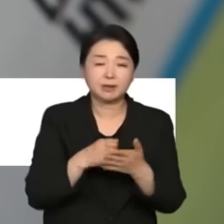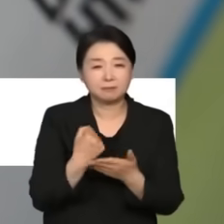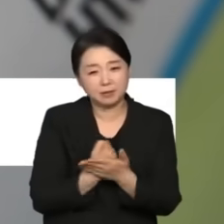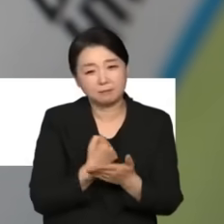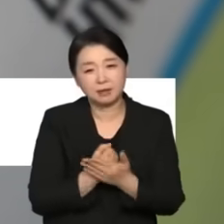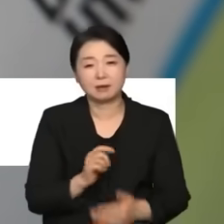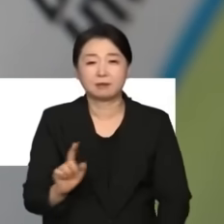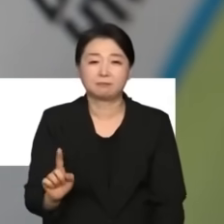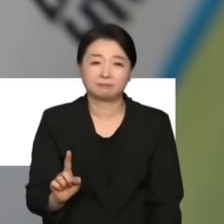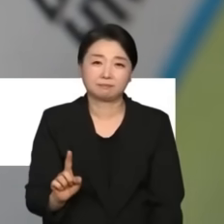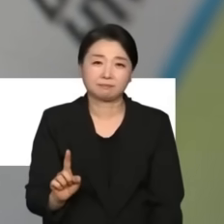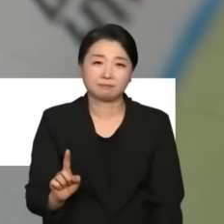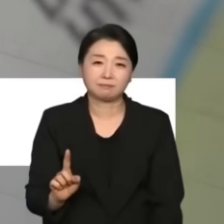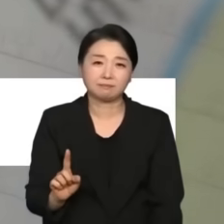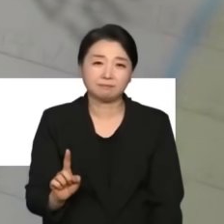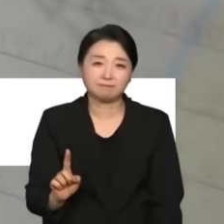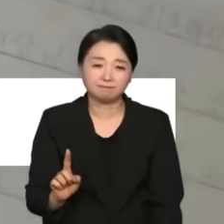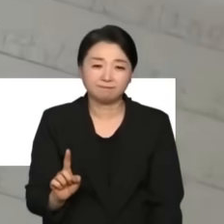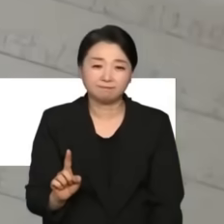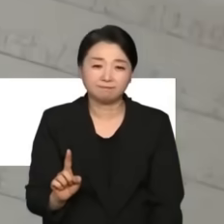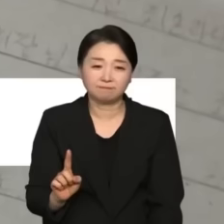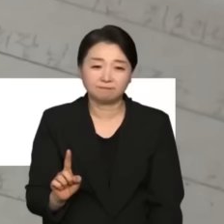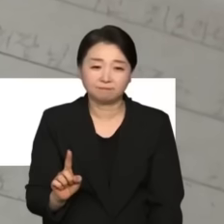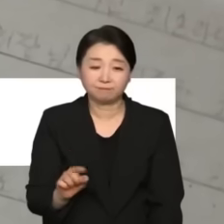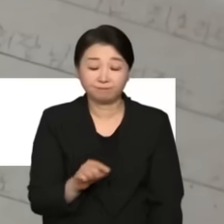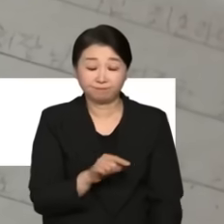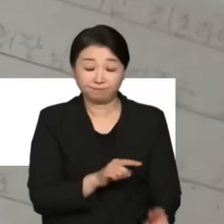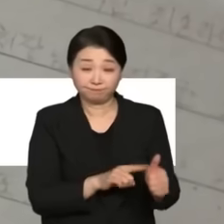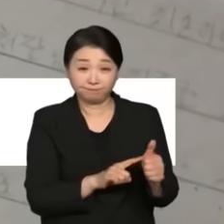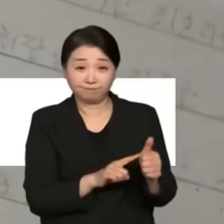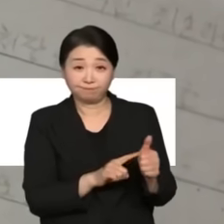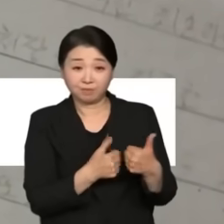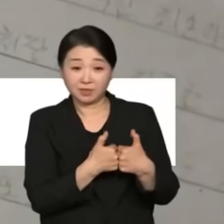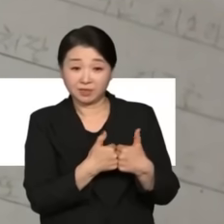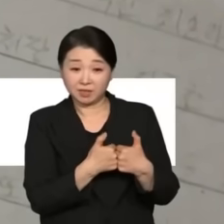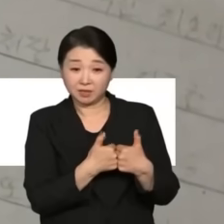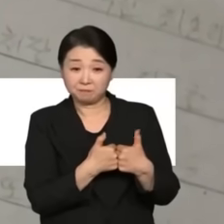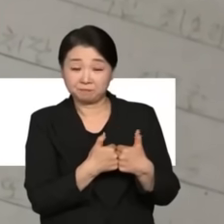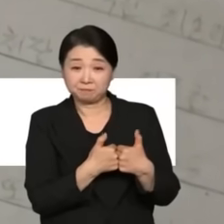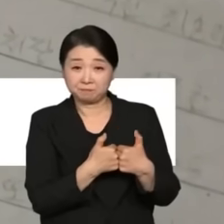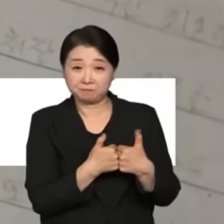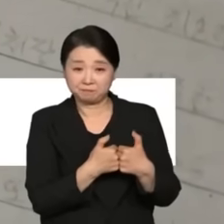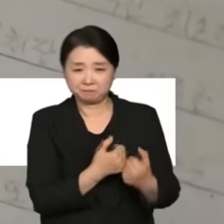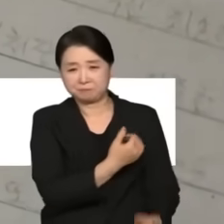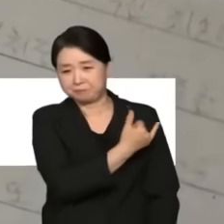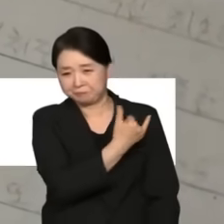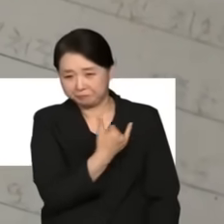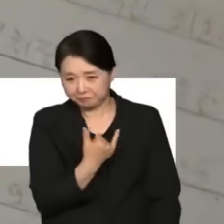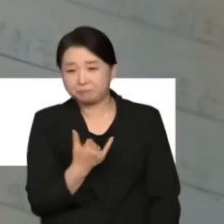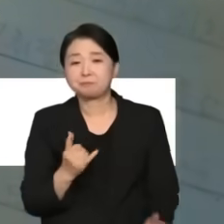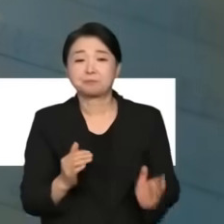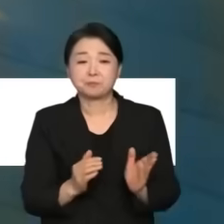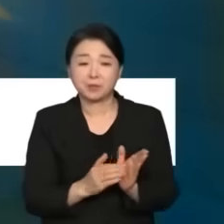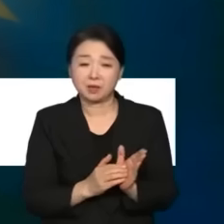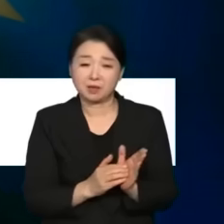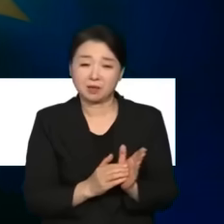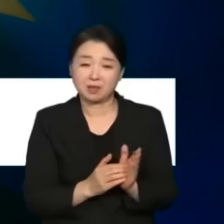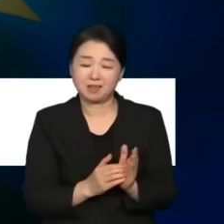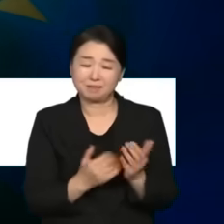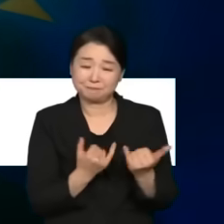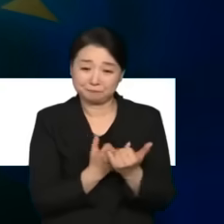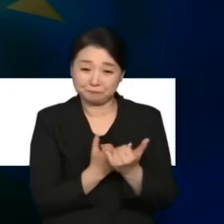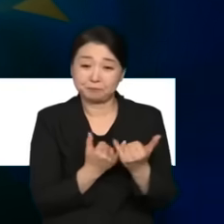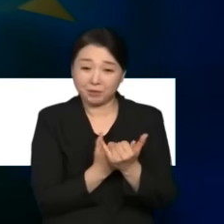아팠던 것 중에 하나가 저어서 저분은 상담전화가 왔어요 깔끔하게